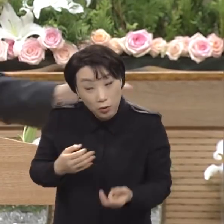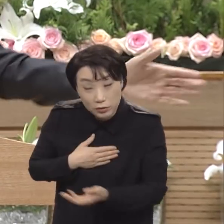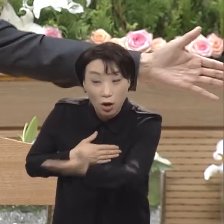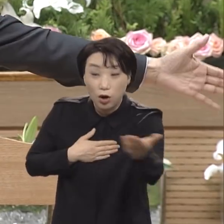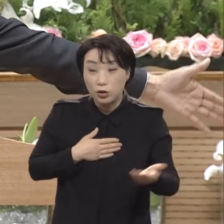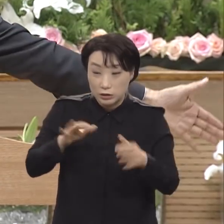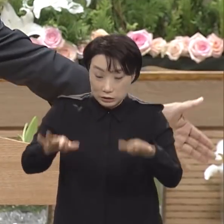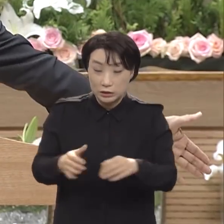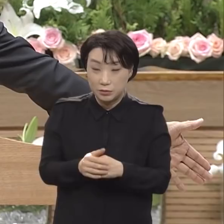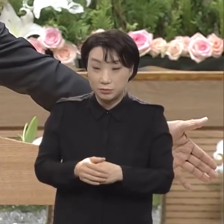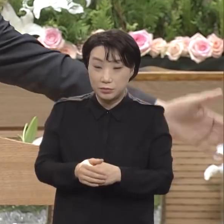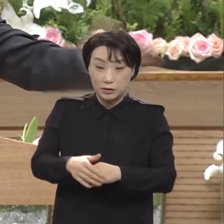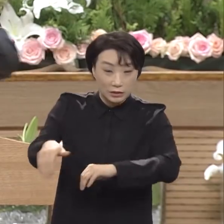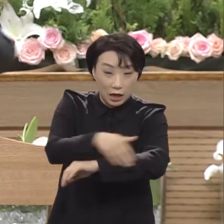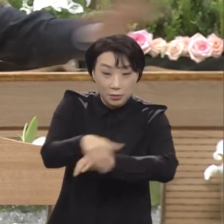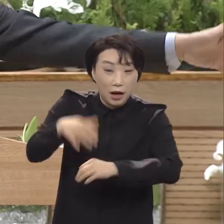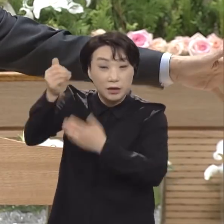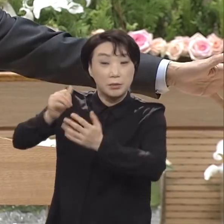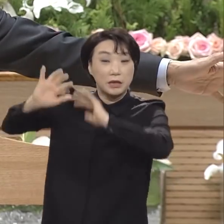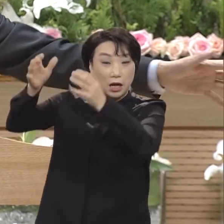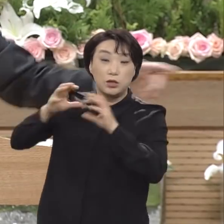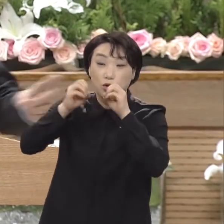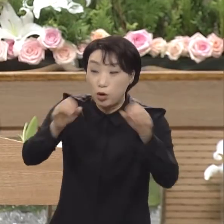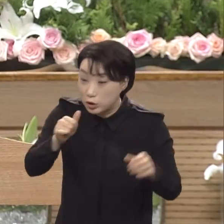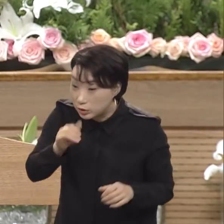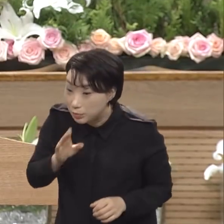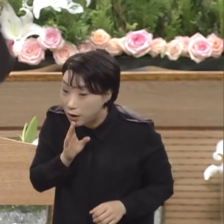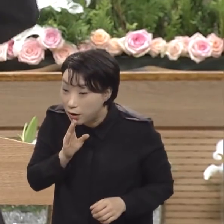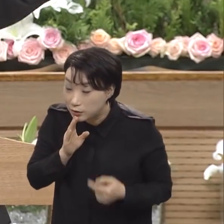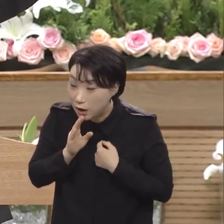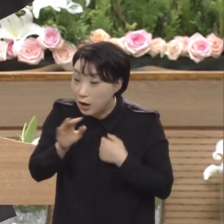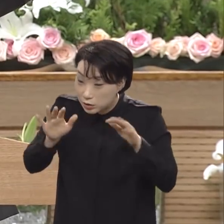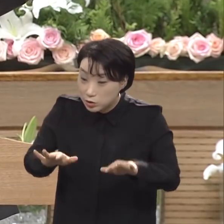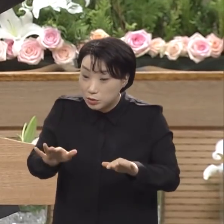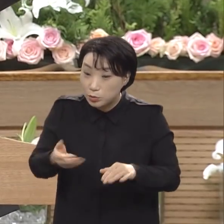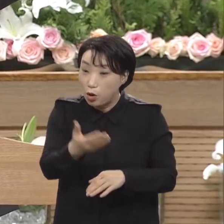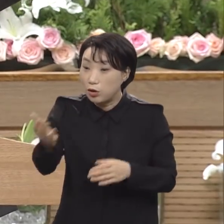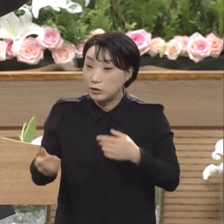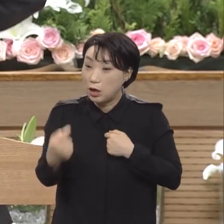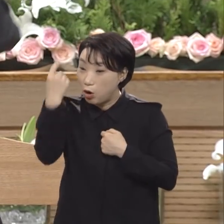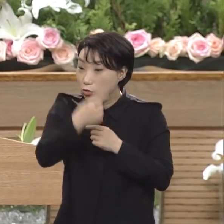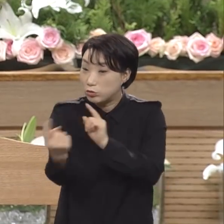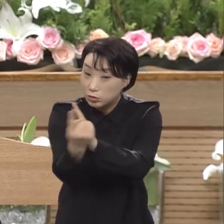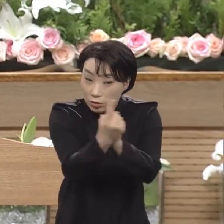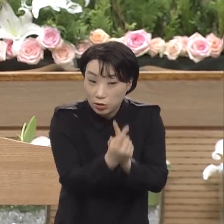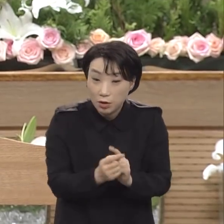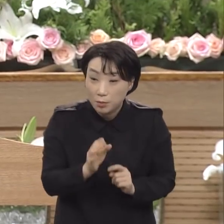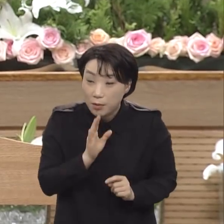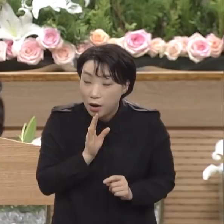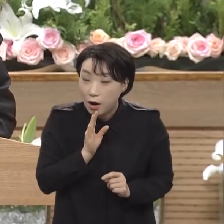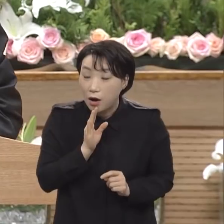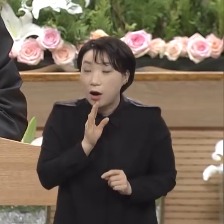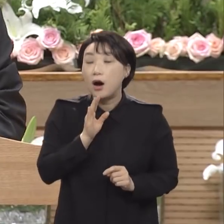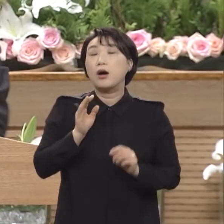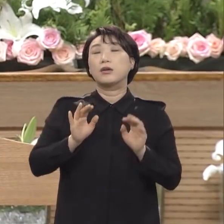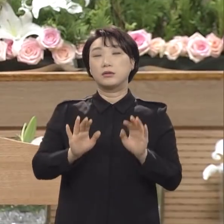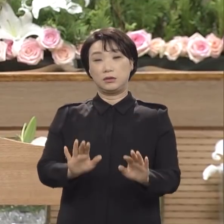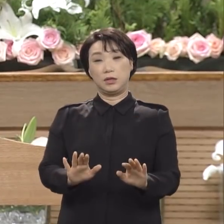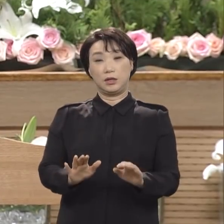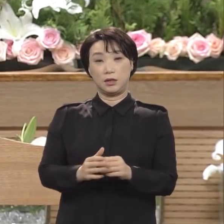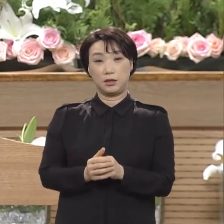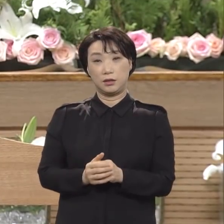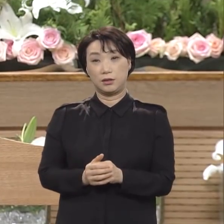너희 중에 왕래하며 하늘나라를 전파하였으나 지금은 너희가 다 내